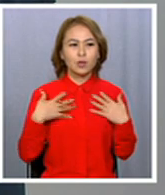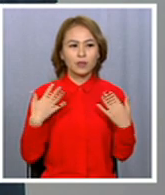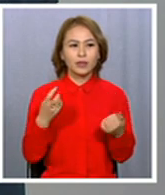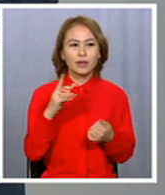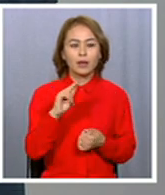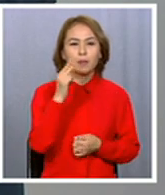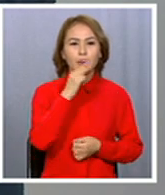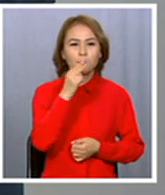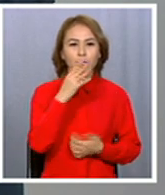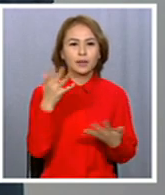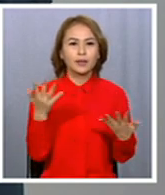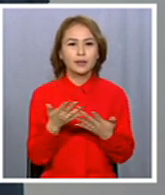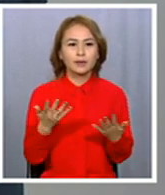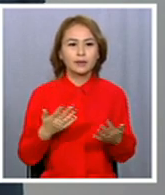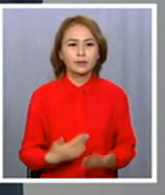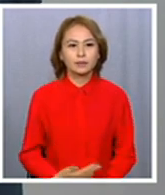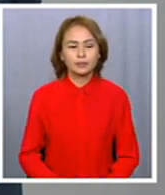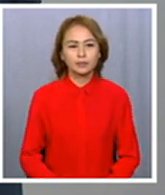продукты какие?